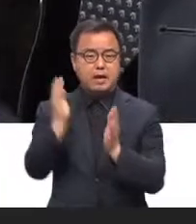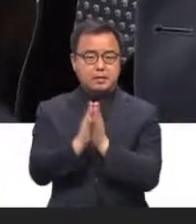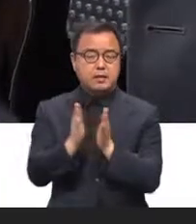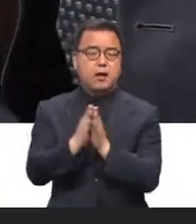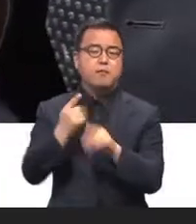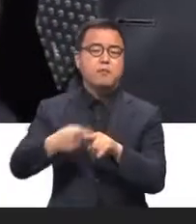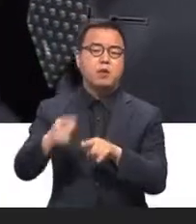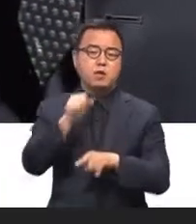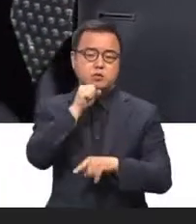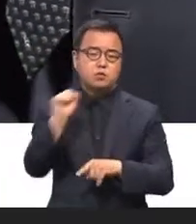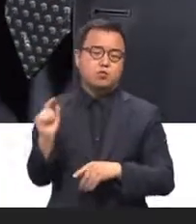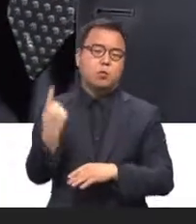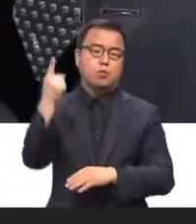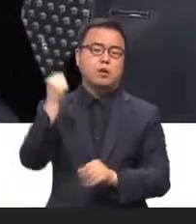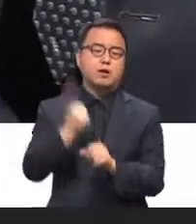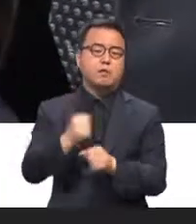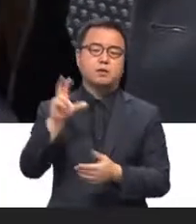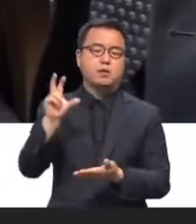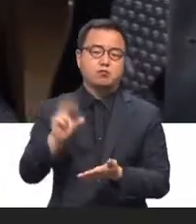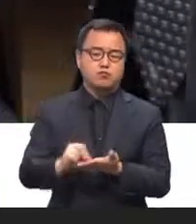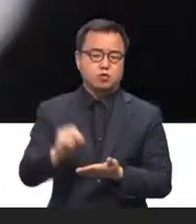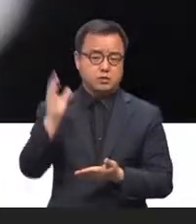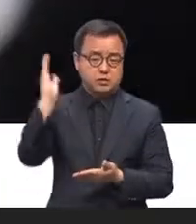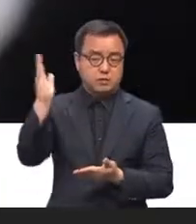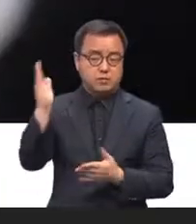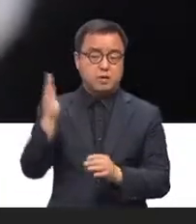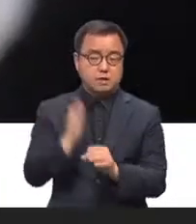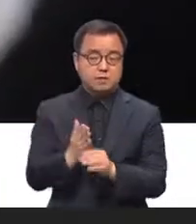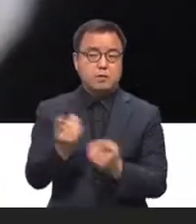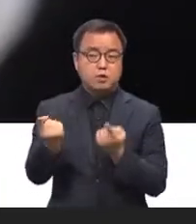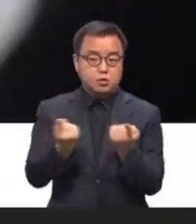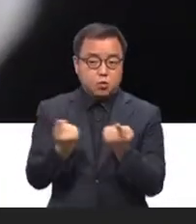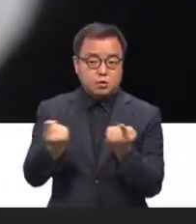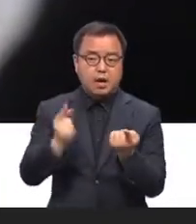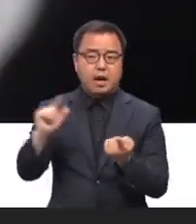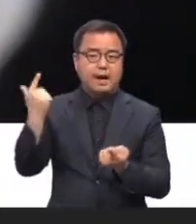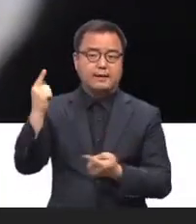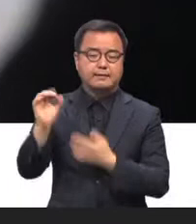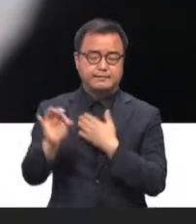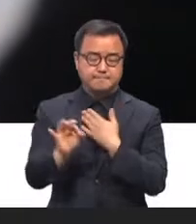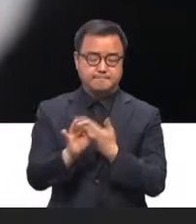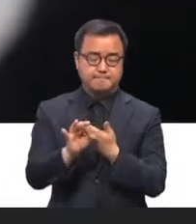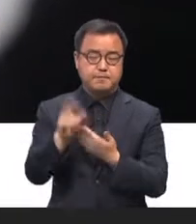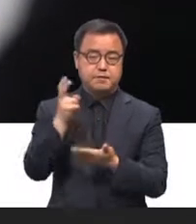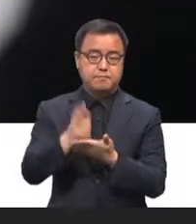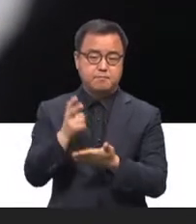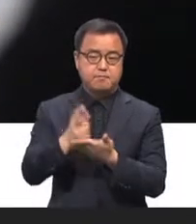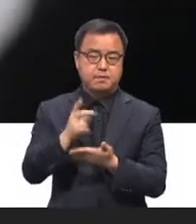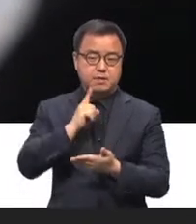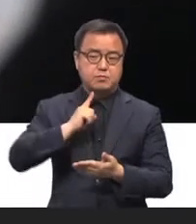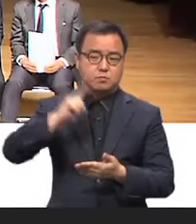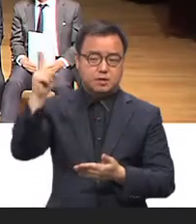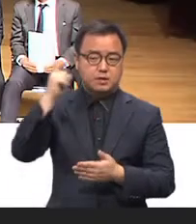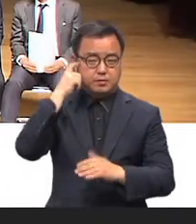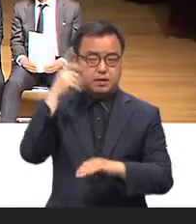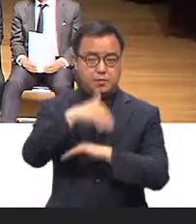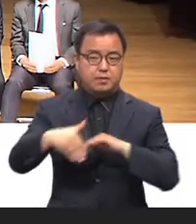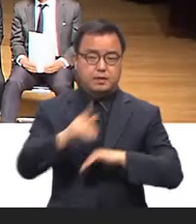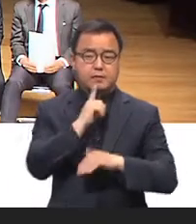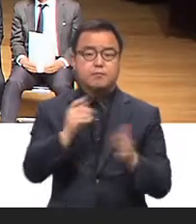문제를 제기하고 있구요 이게 이를 조정하지 않으면 법적 대응에 나서겠다고 밝히고 있습니다 어